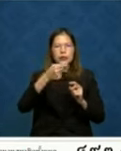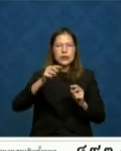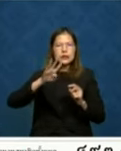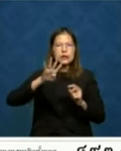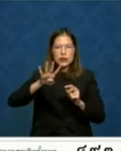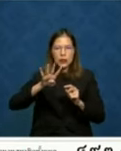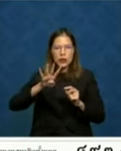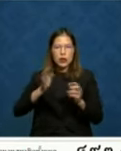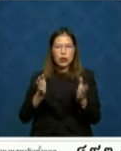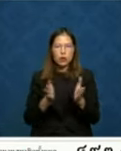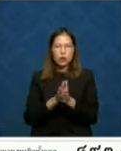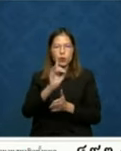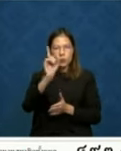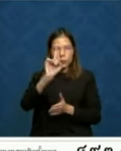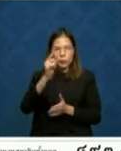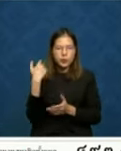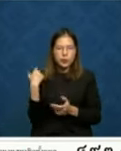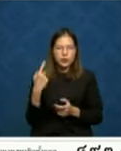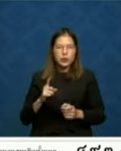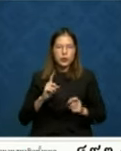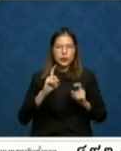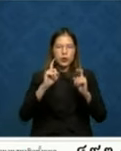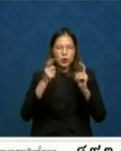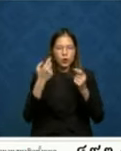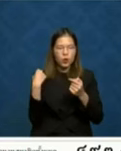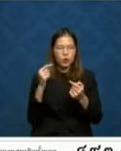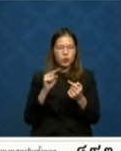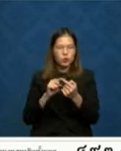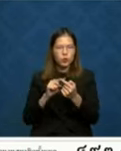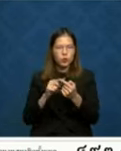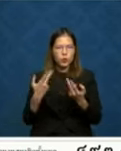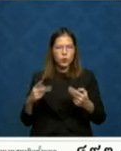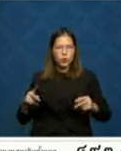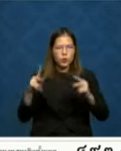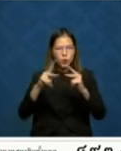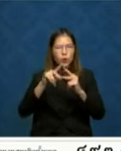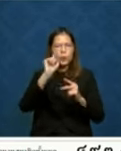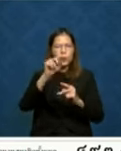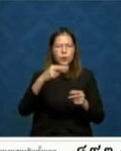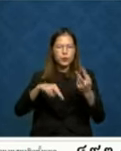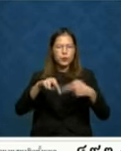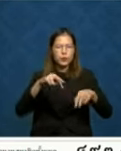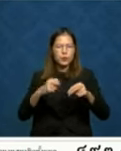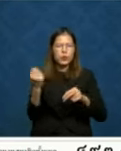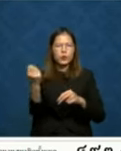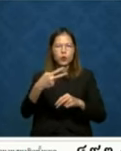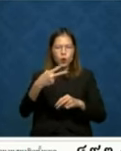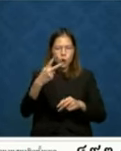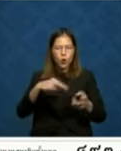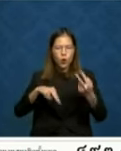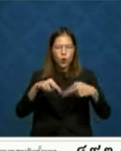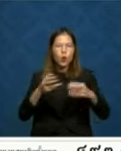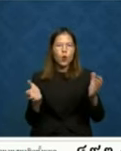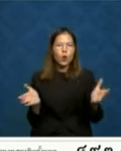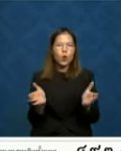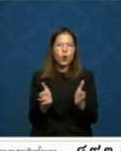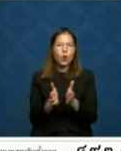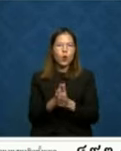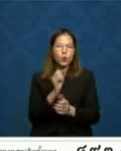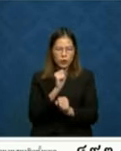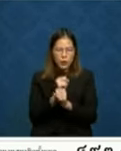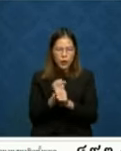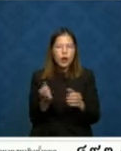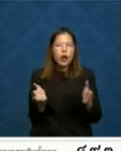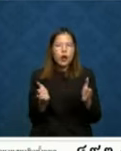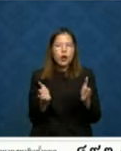4รวมทั้งข้อสังเกตจากกรมศุลกากรทั้ง2ข้อเอามาบูรณาการ3หน่วยงานนี้มาทำงานร่ว